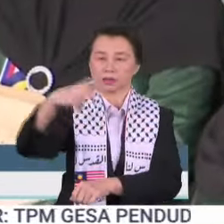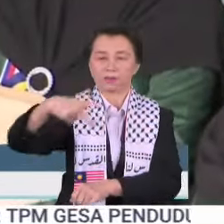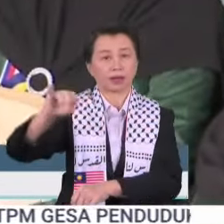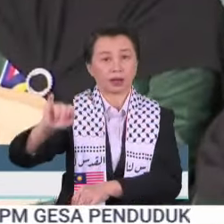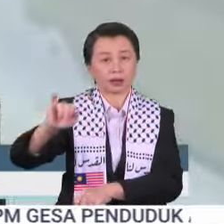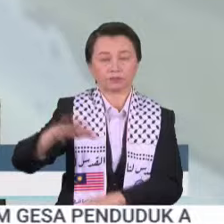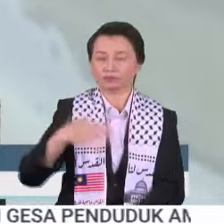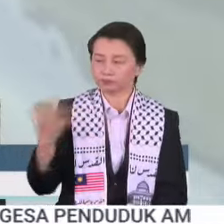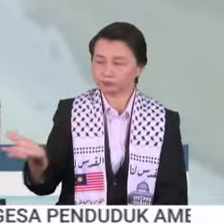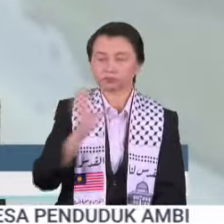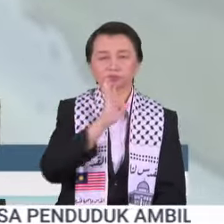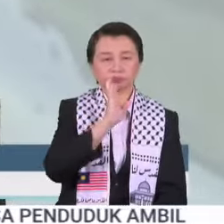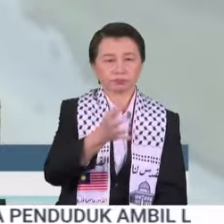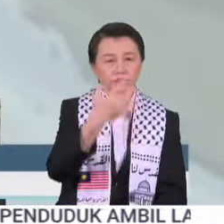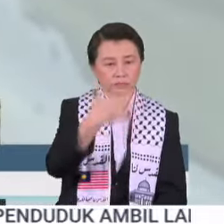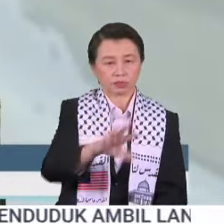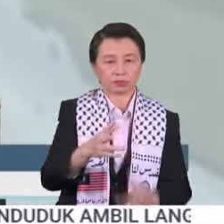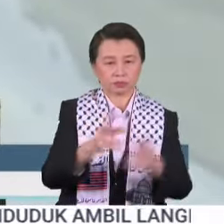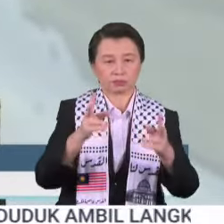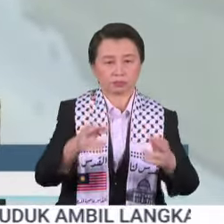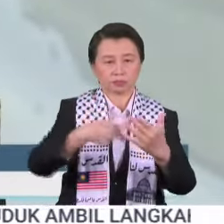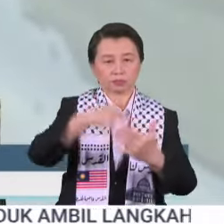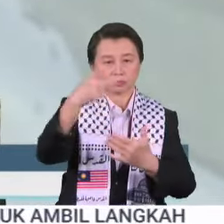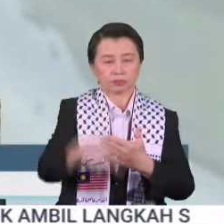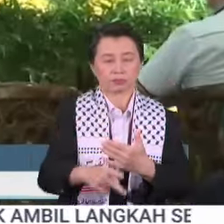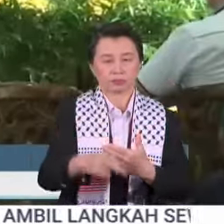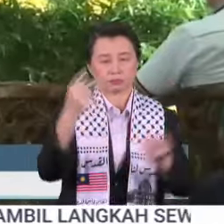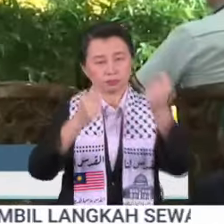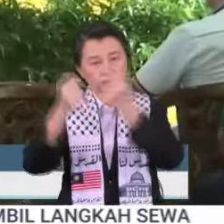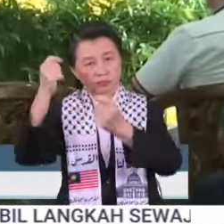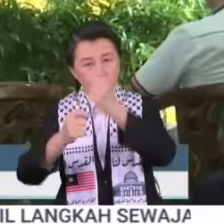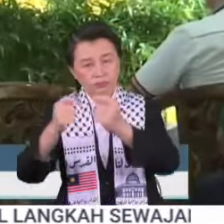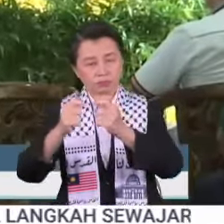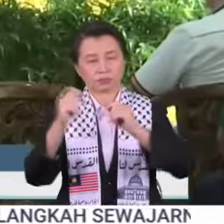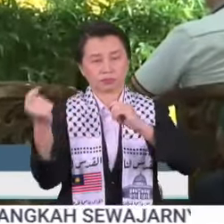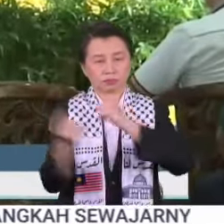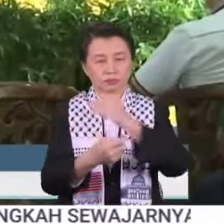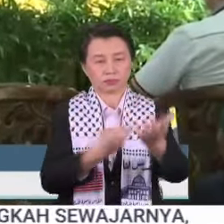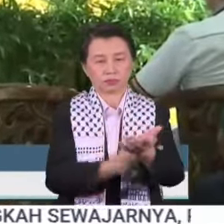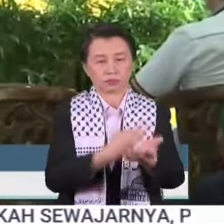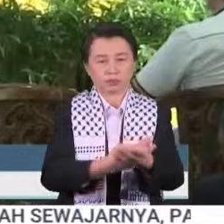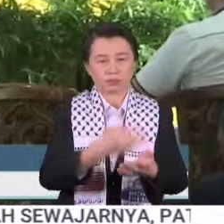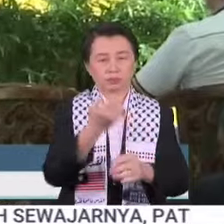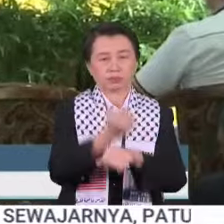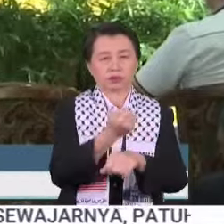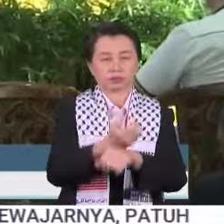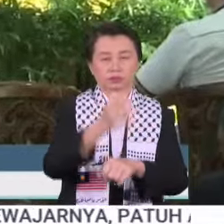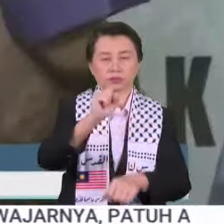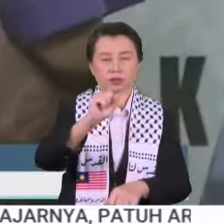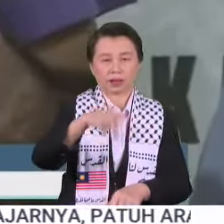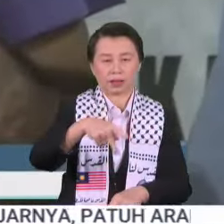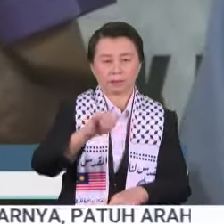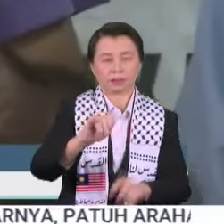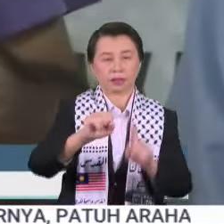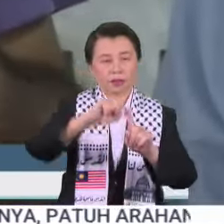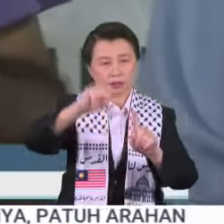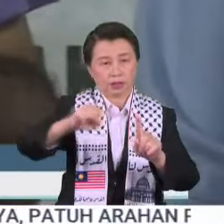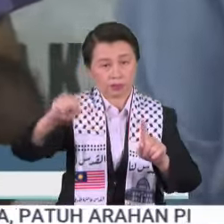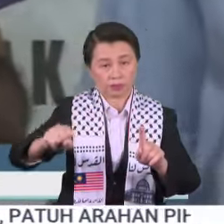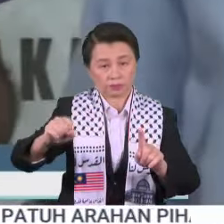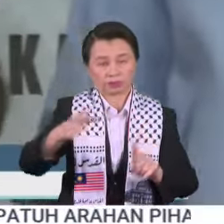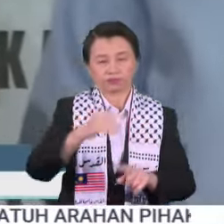demikian kepada media selepas merasmikan program Volume Tourism di Taman Warisan Batu Sapi Sandakan. Mengenai